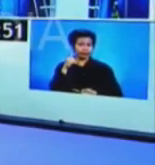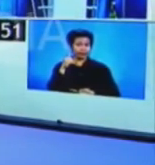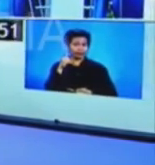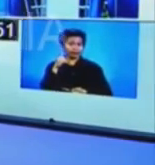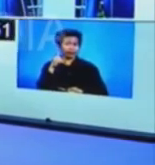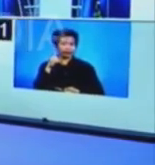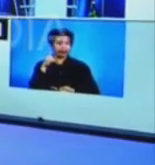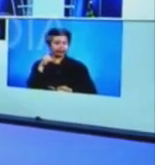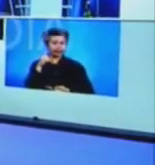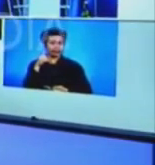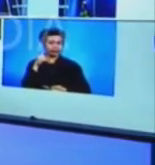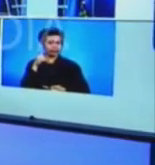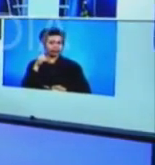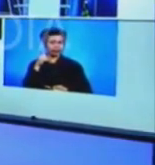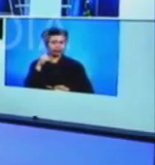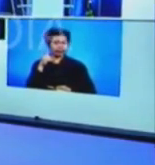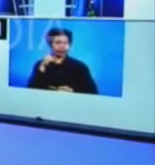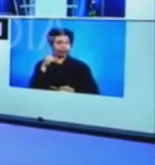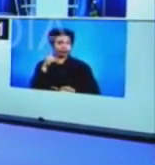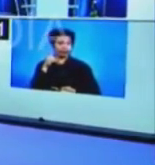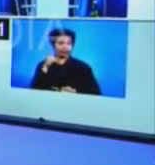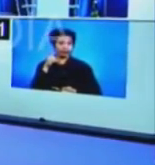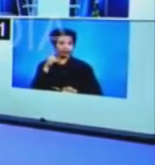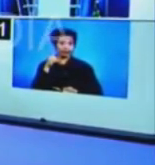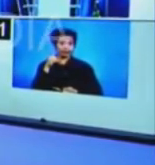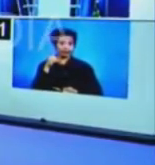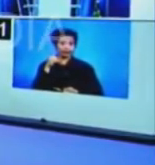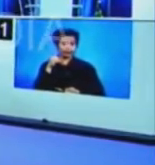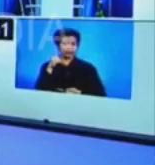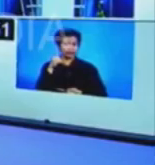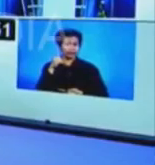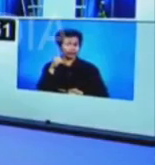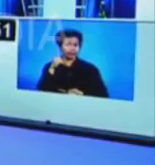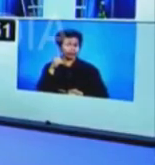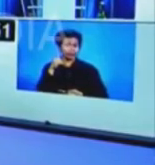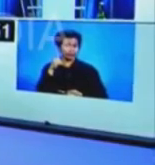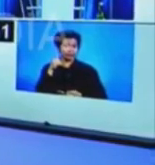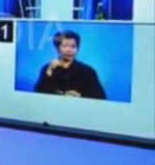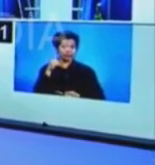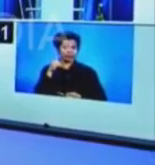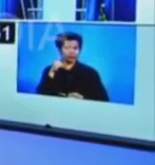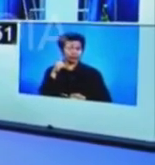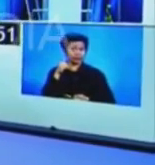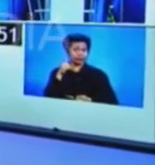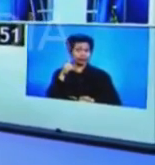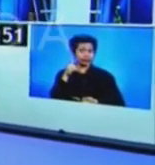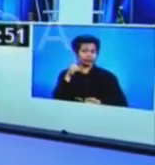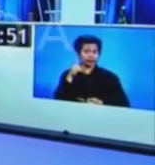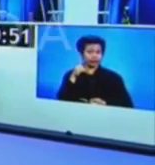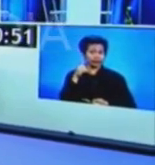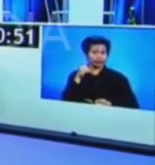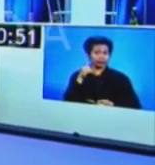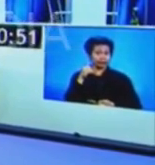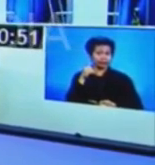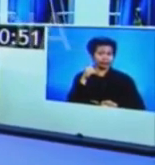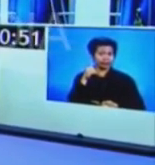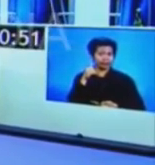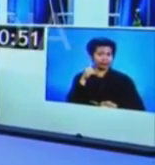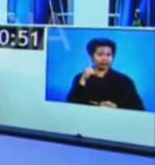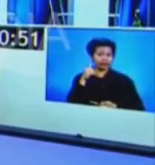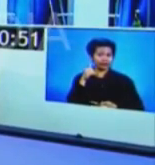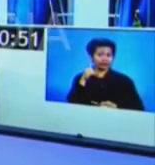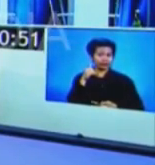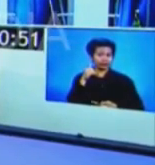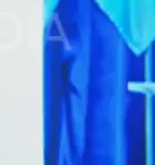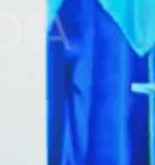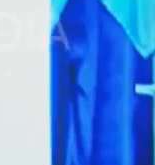dari kubu 02 bilangnya bagus dari kubu 0 bilangnya enggak bagus Nah Tetapi kalau kita lihat dari dua sisi ini bagusnya di mana bagusnya bahwa itu